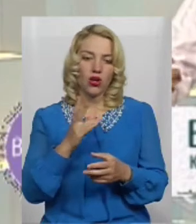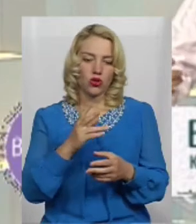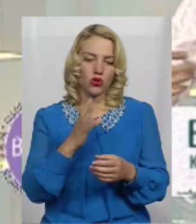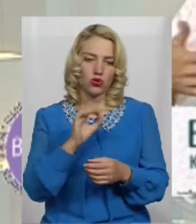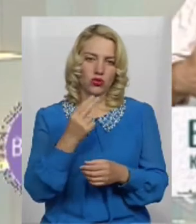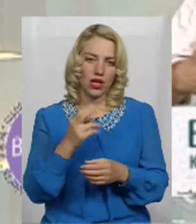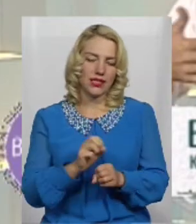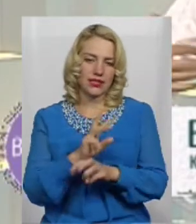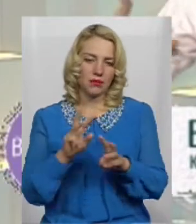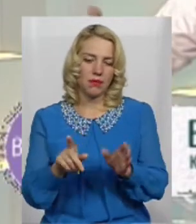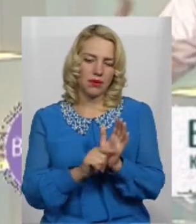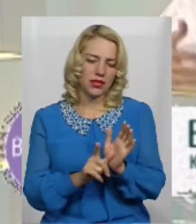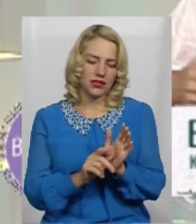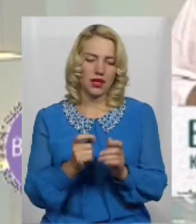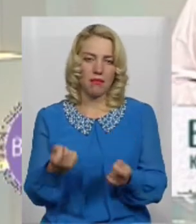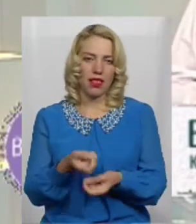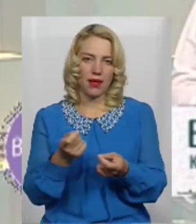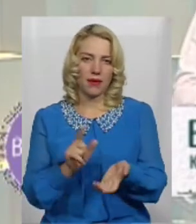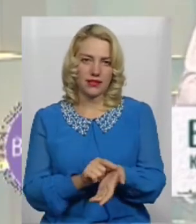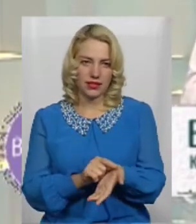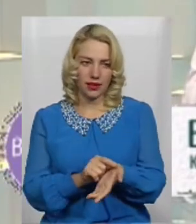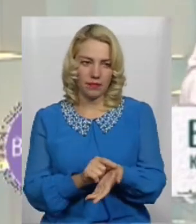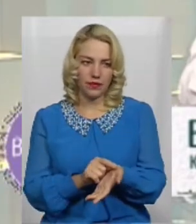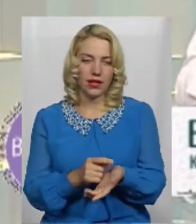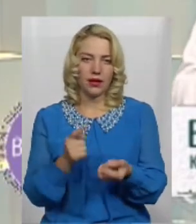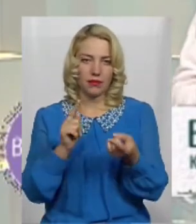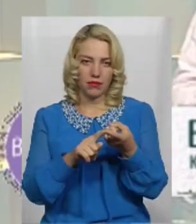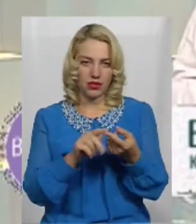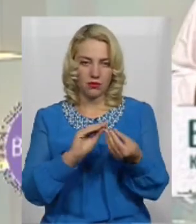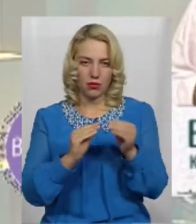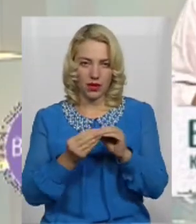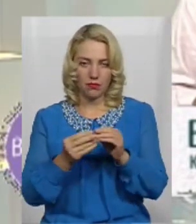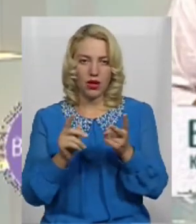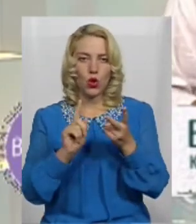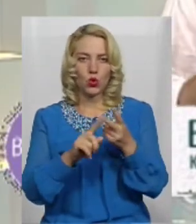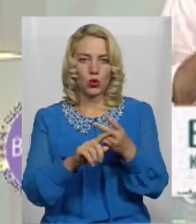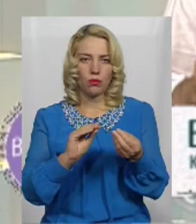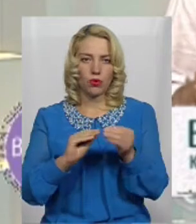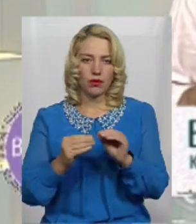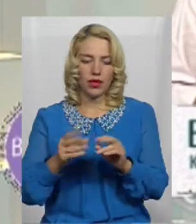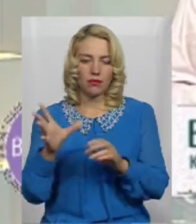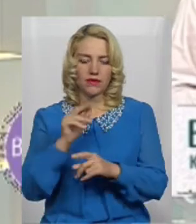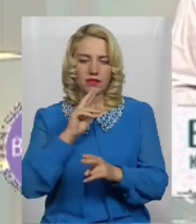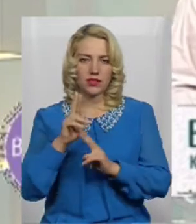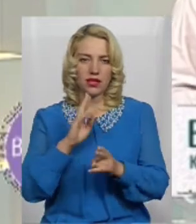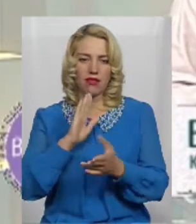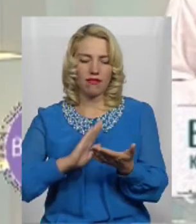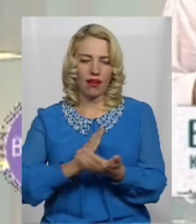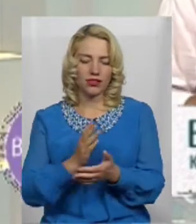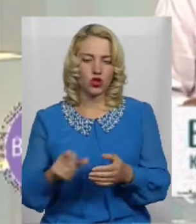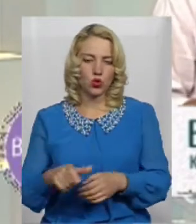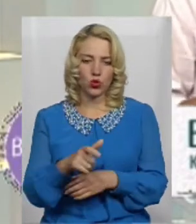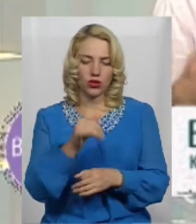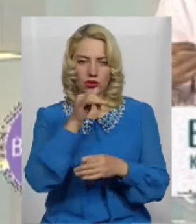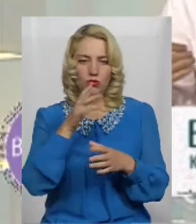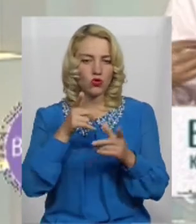хто на соціальному забезпеченні, пенсії, відповідно, мала пенсія. Це перша проблема. Друга проблема – всі скаржаться на якість доріг і не